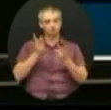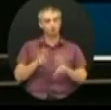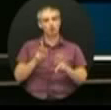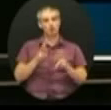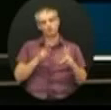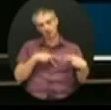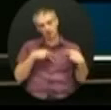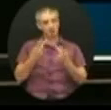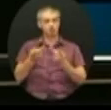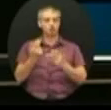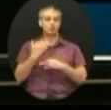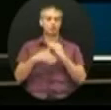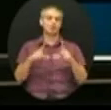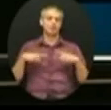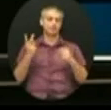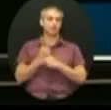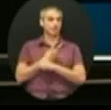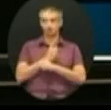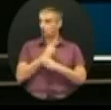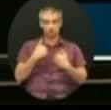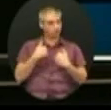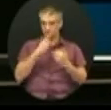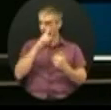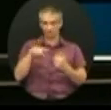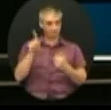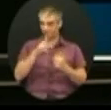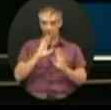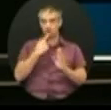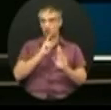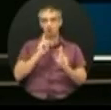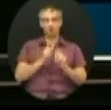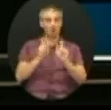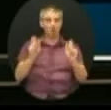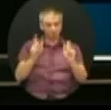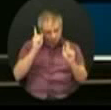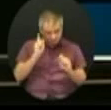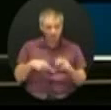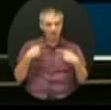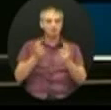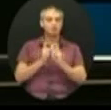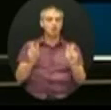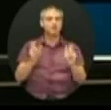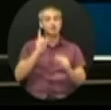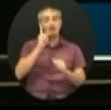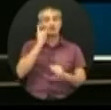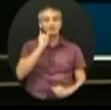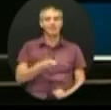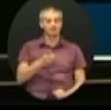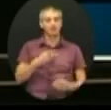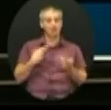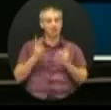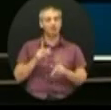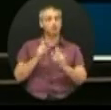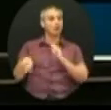לחזור למהלך חיים תקין. לא שאני מבטלת שלא צריך להחזיר חובות, צריך להחזיר חובות, אבל צריך